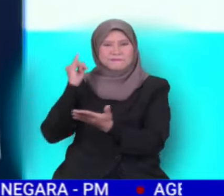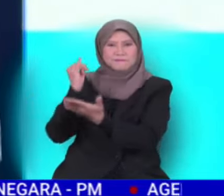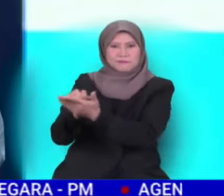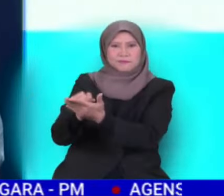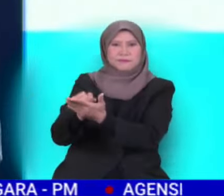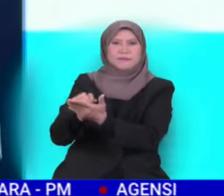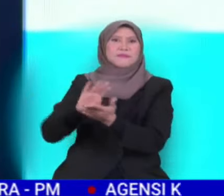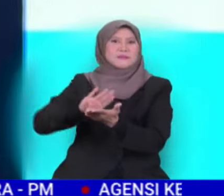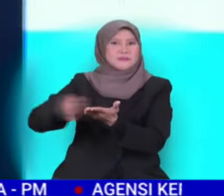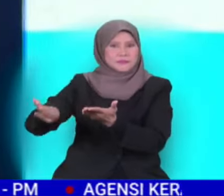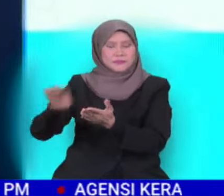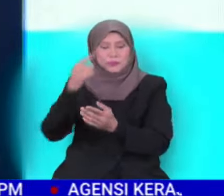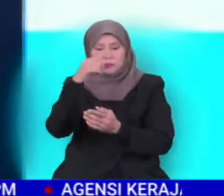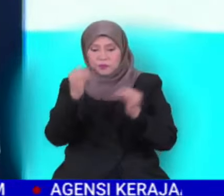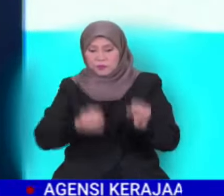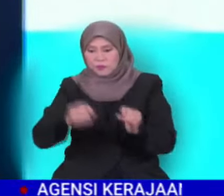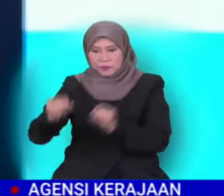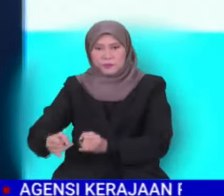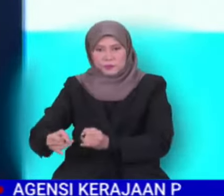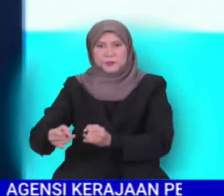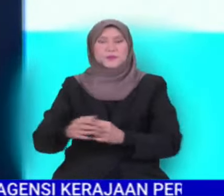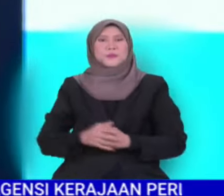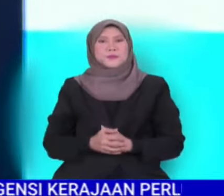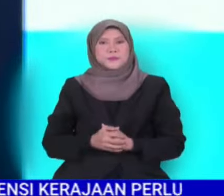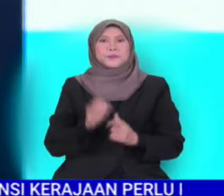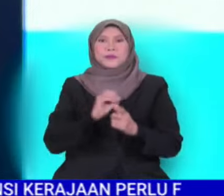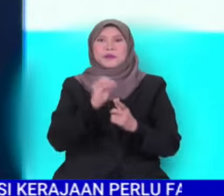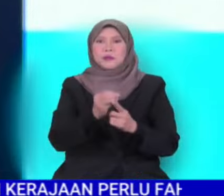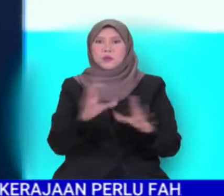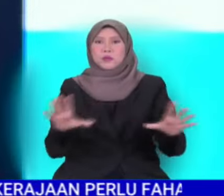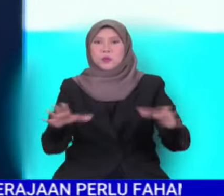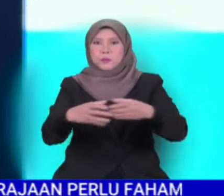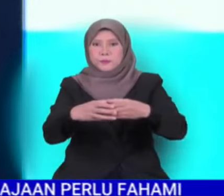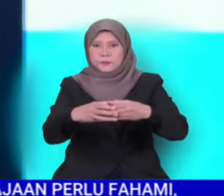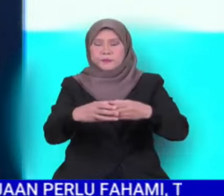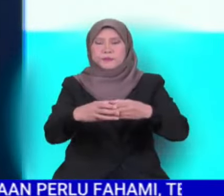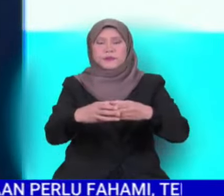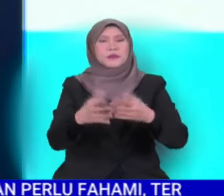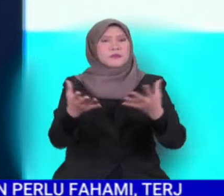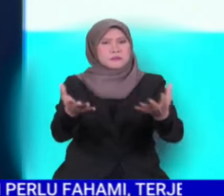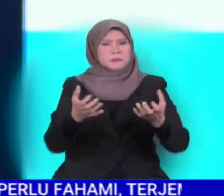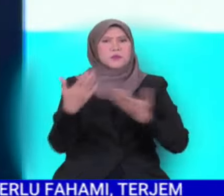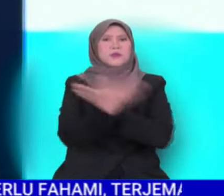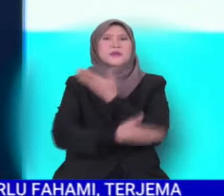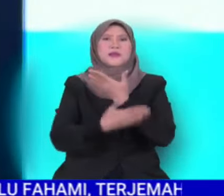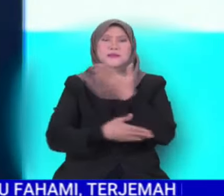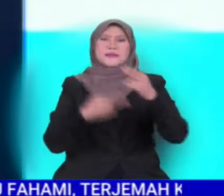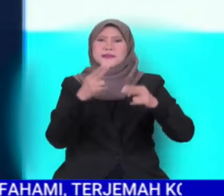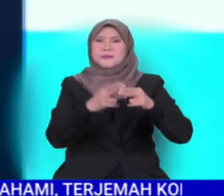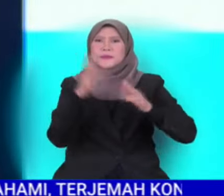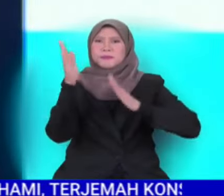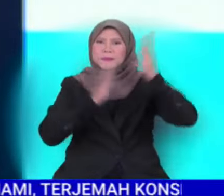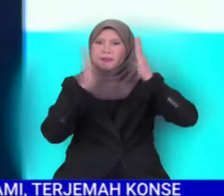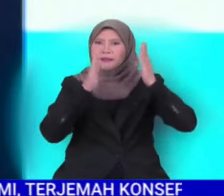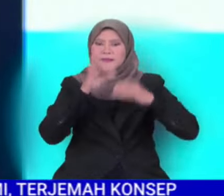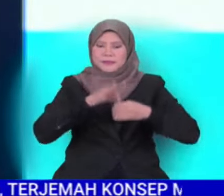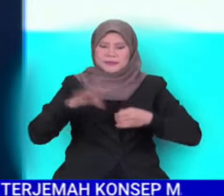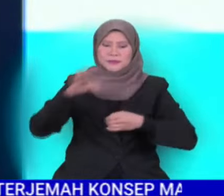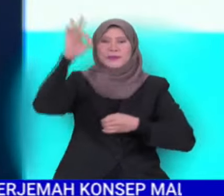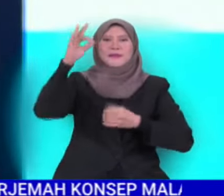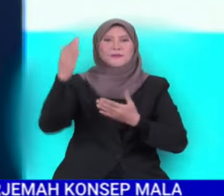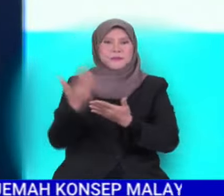kezaliman terhadap individu atau kaum. Kita mahu negara ini dikenali dengan semangat